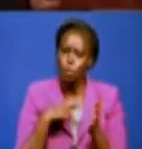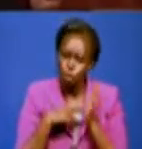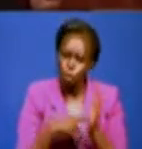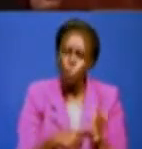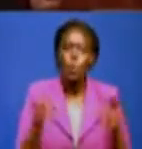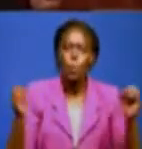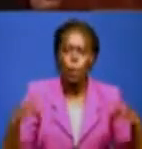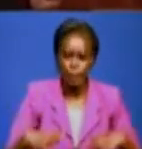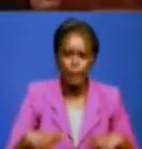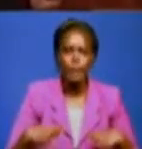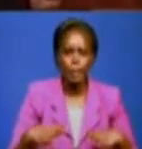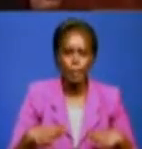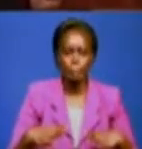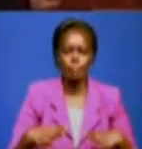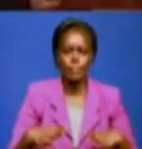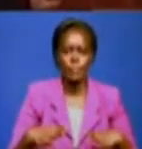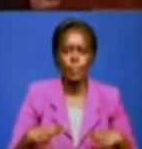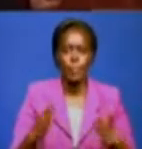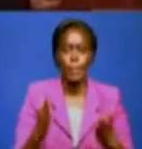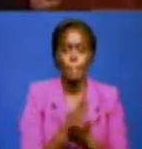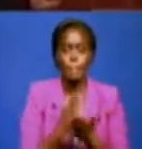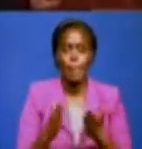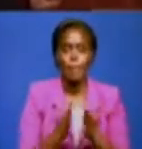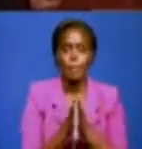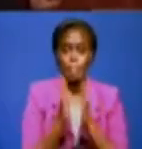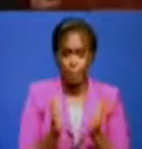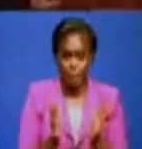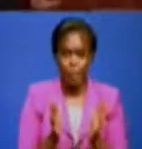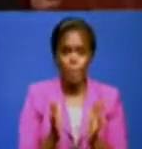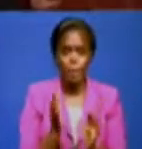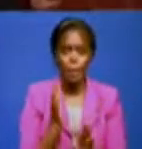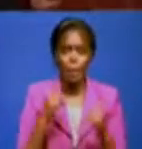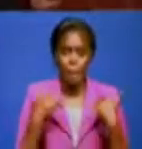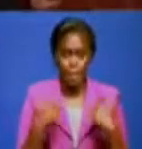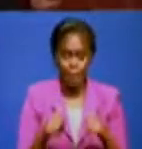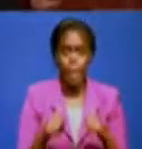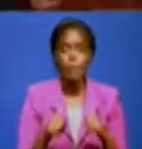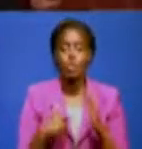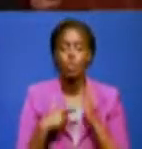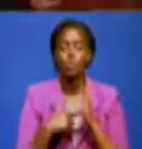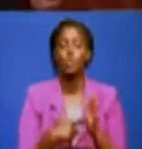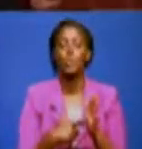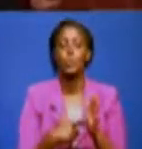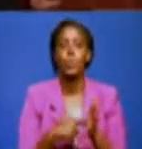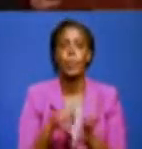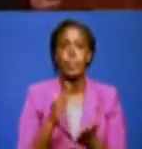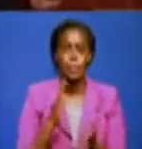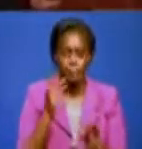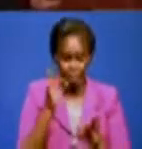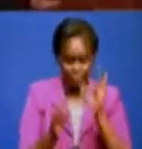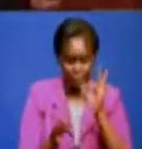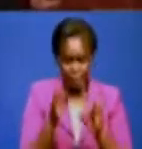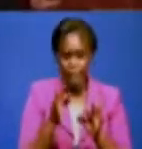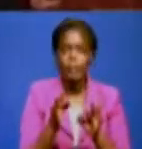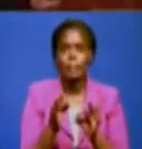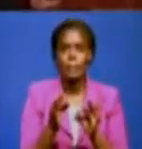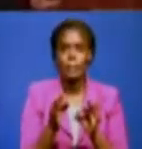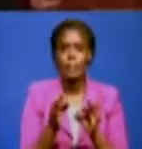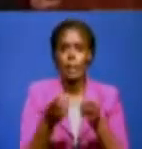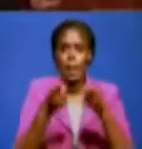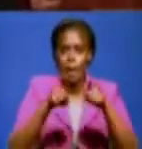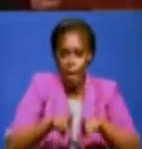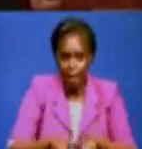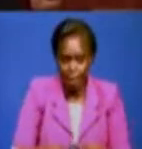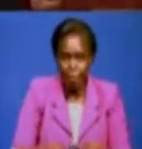hili letu la Kenya. Kwa hiyo tuchukue nafasi hii kuona ya kwamba haki imetendeka kwa